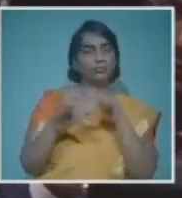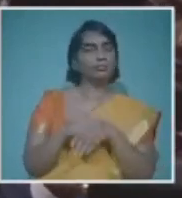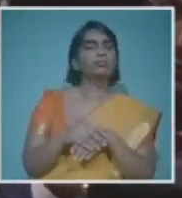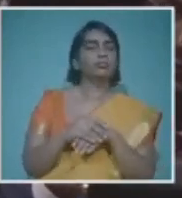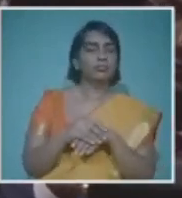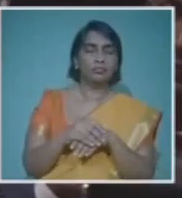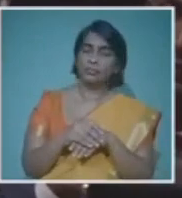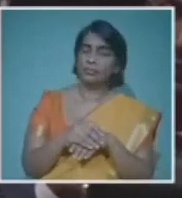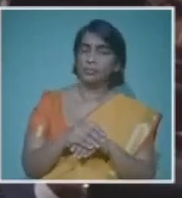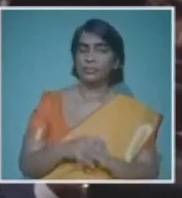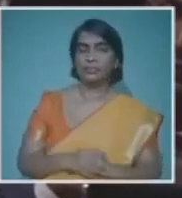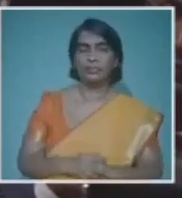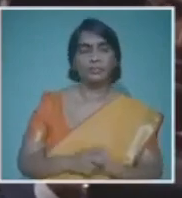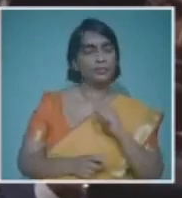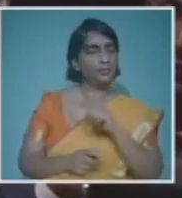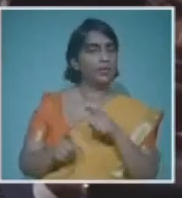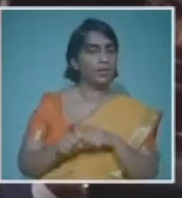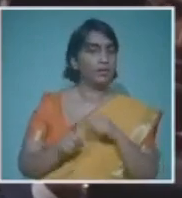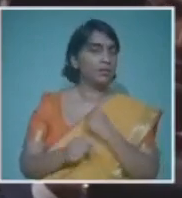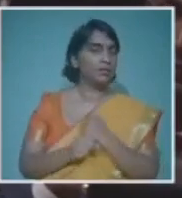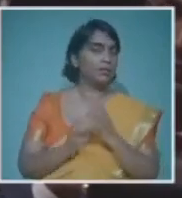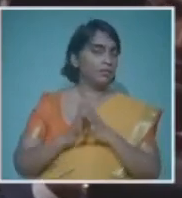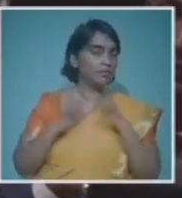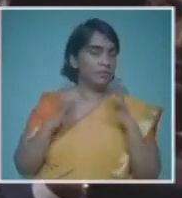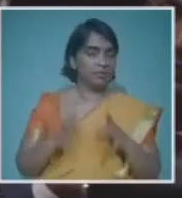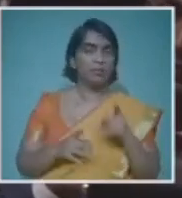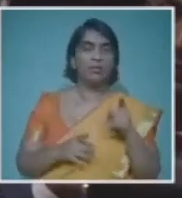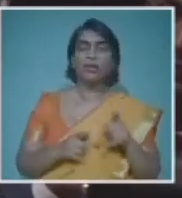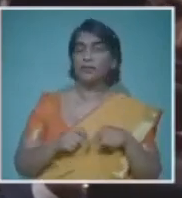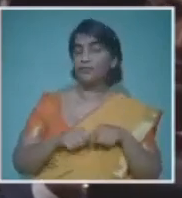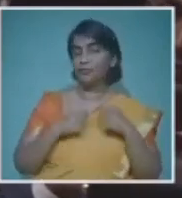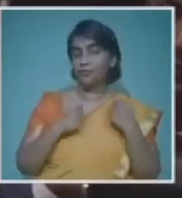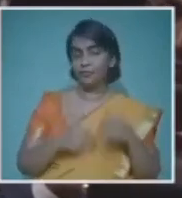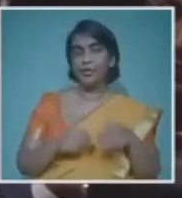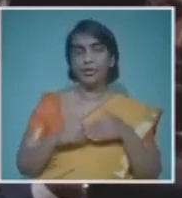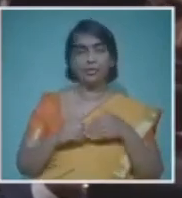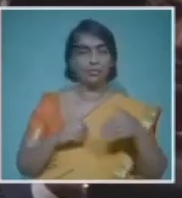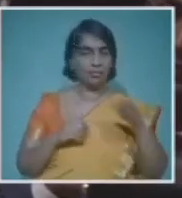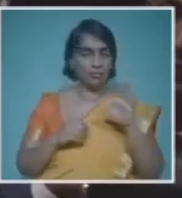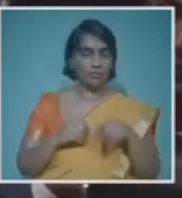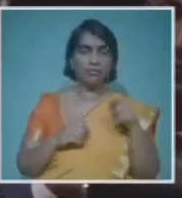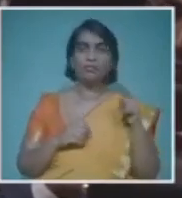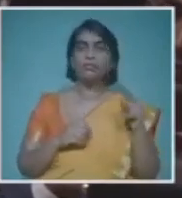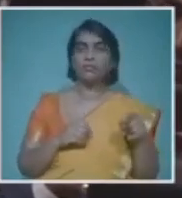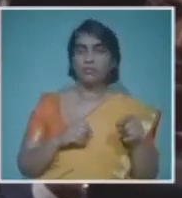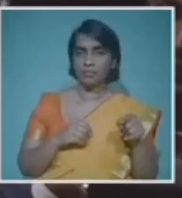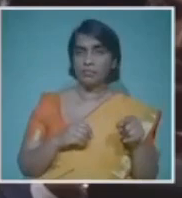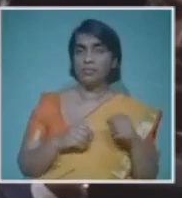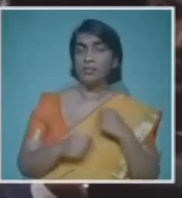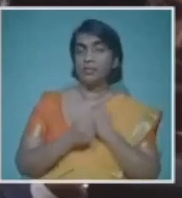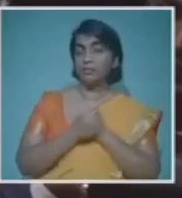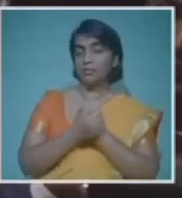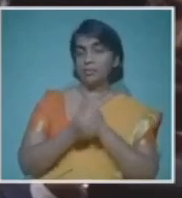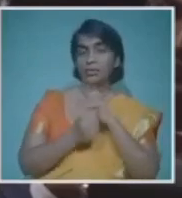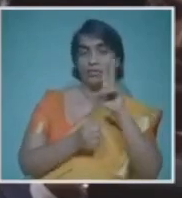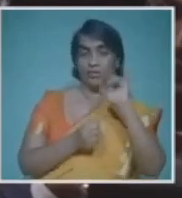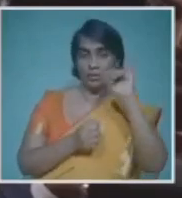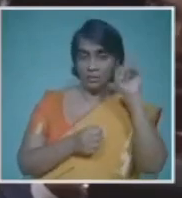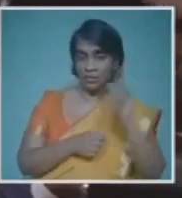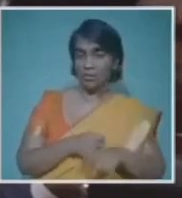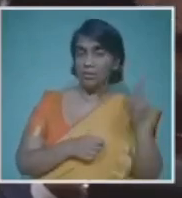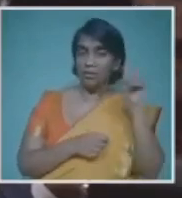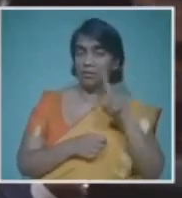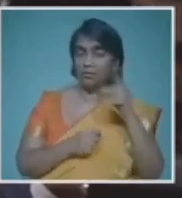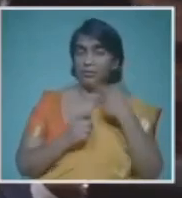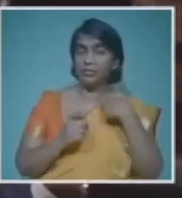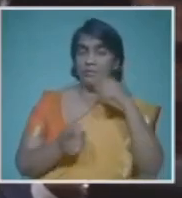මේ බන්ධනාගාරවල ඉන්නවා. ඒක නිසා රජයට විශාල වියදමක් අද දරන්න වෙලා තිබෙනවා. මේ රැඳවියන් 26,000ක් දිනපතා